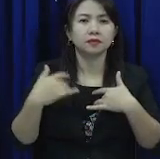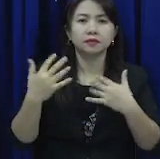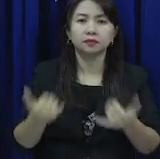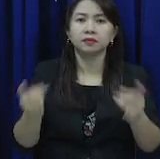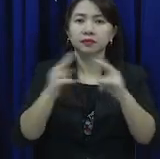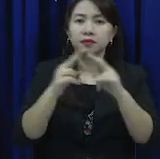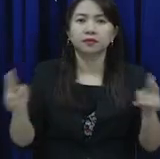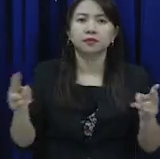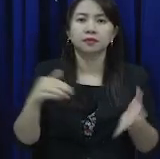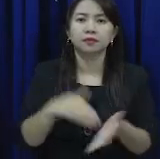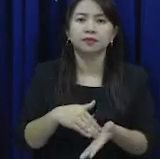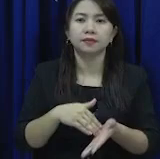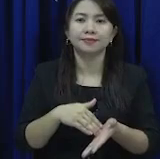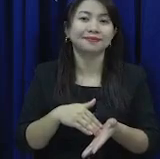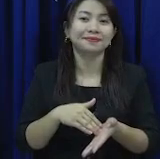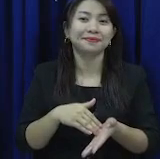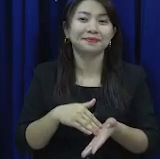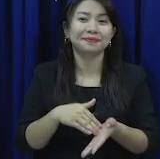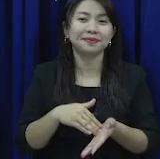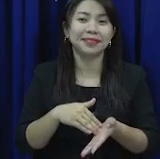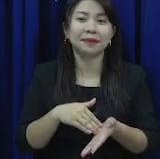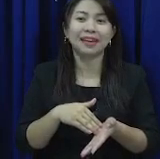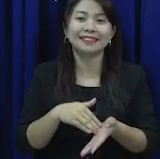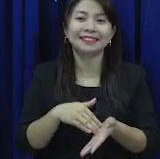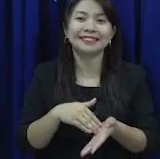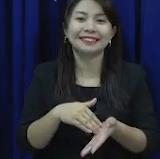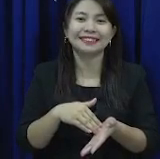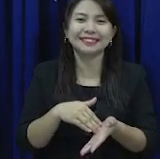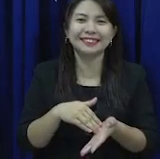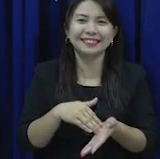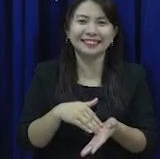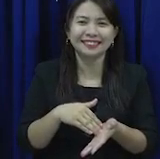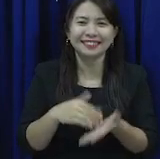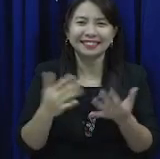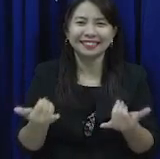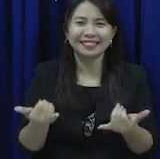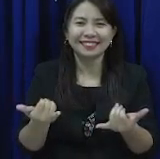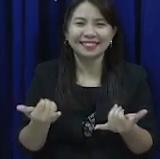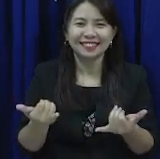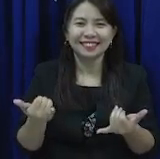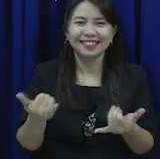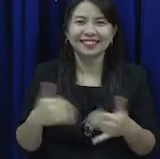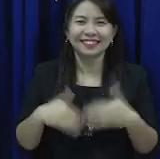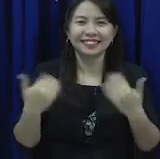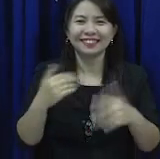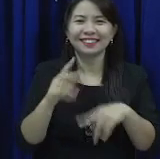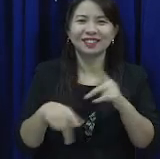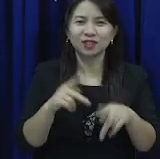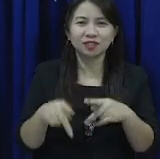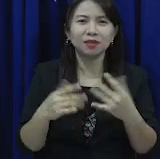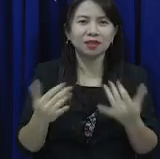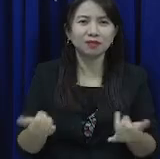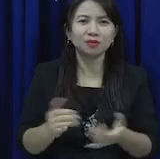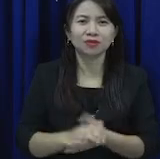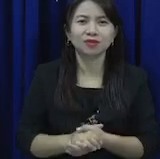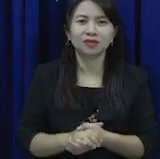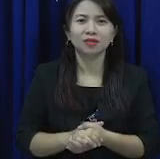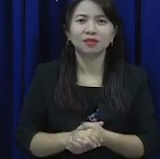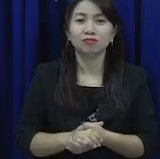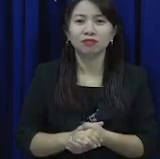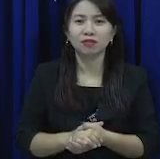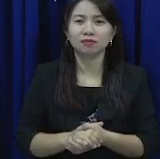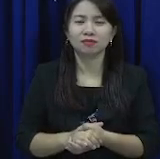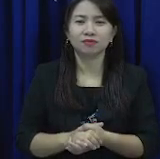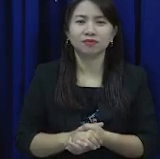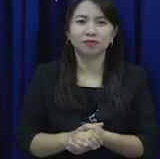pinag-uusapan natin dito we're talking about reality you see young people you see o sabihin na natin trabaho ninyo sa team preparation